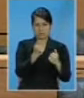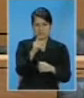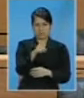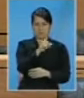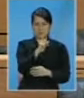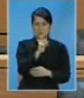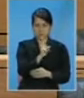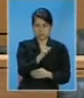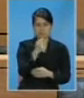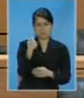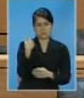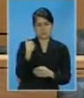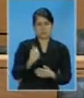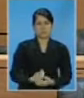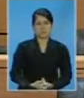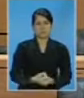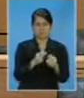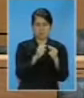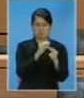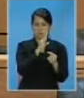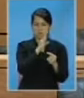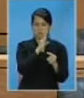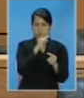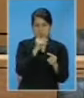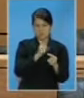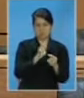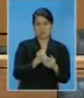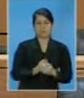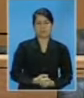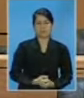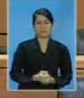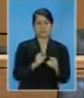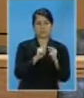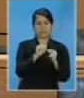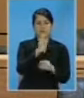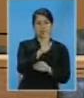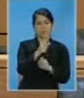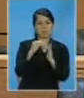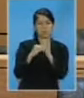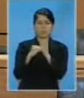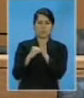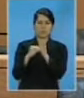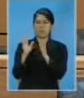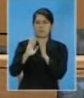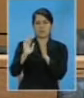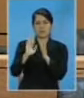การทุจริตจริงแต่ไม่ใช่ของกทม.ครับ